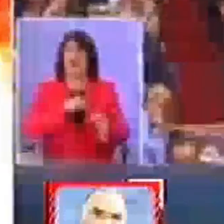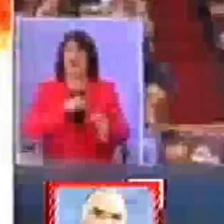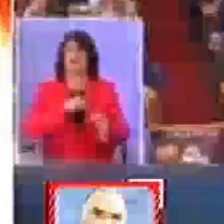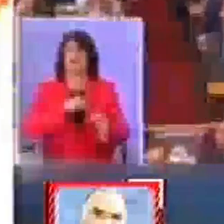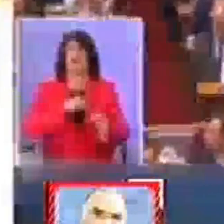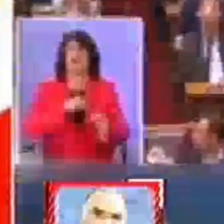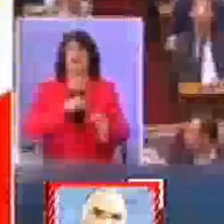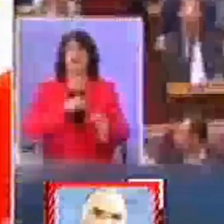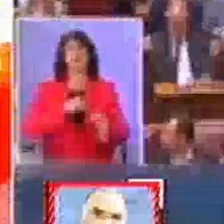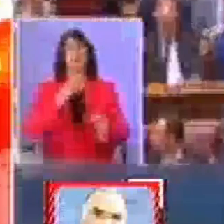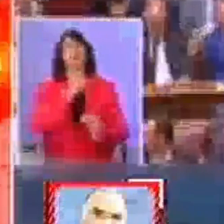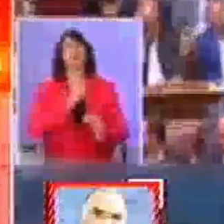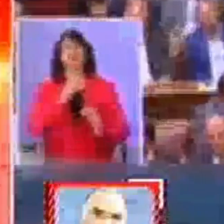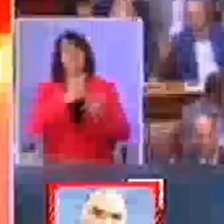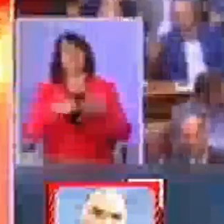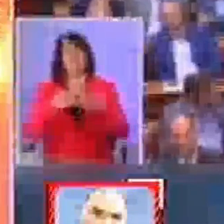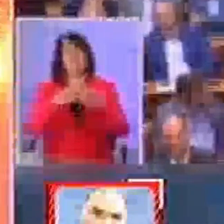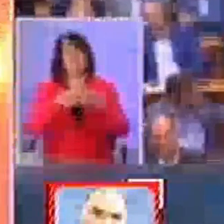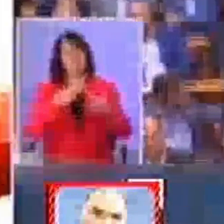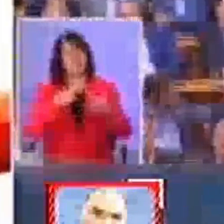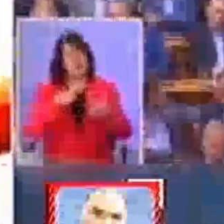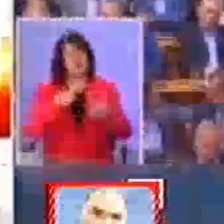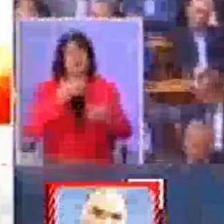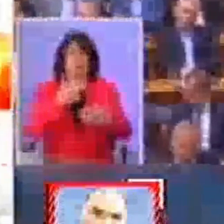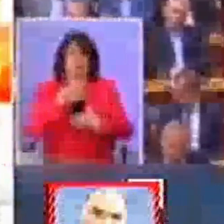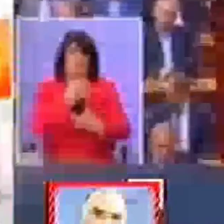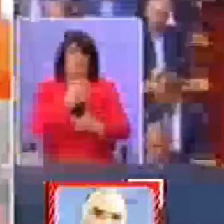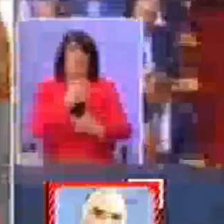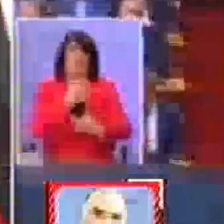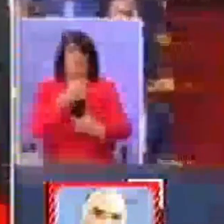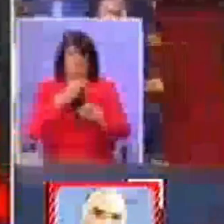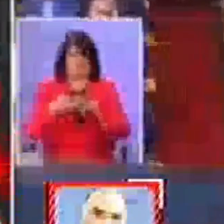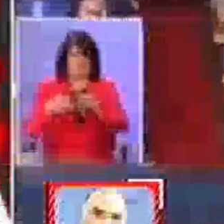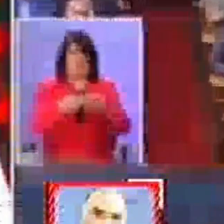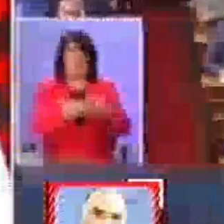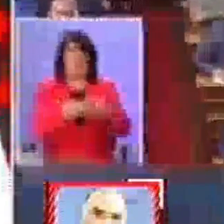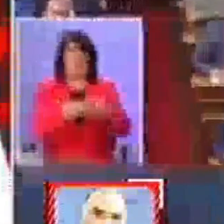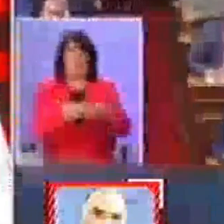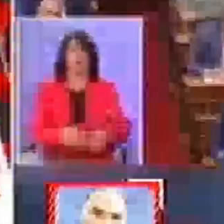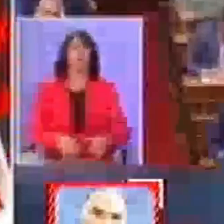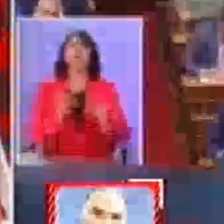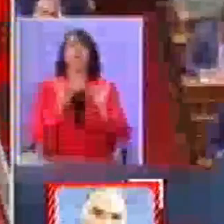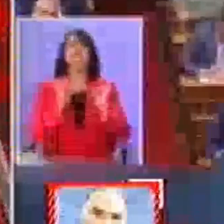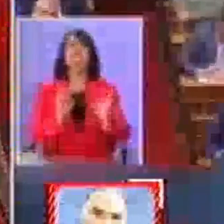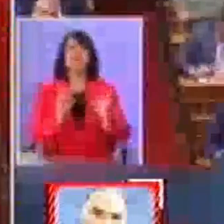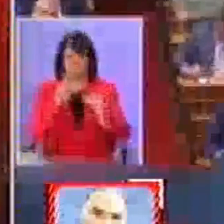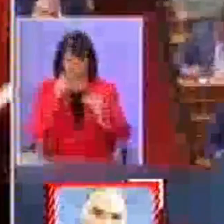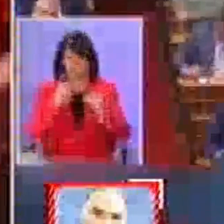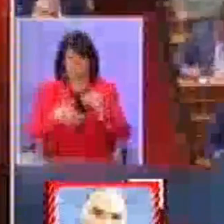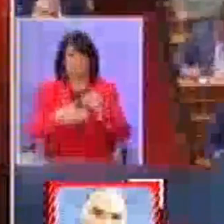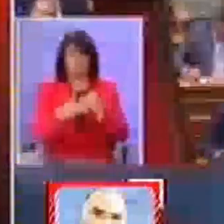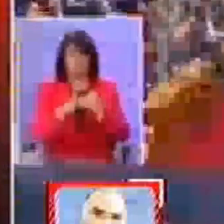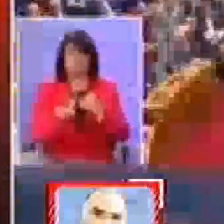δεν υιοθετεί τέτοιες καταστάσεις νοσηρές. Δεν μου λέτε, κύριε Λεβέντη,